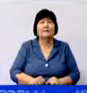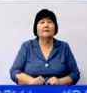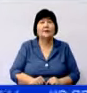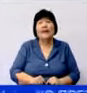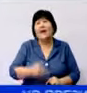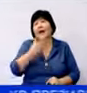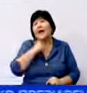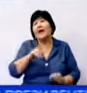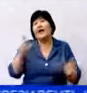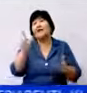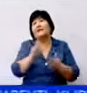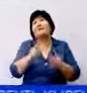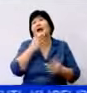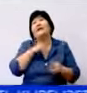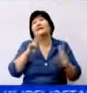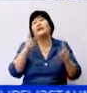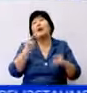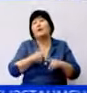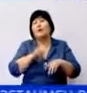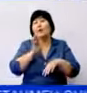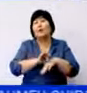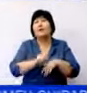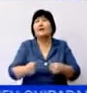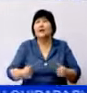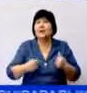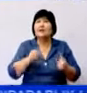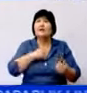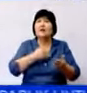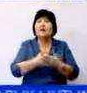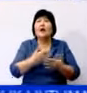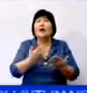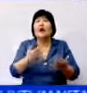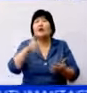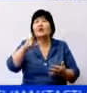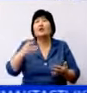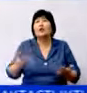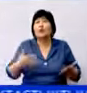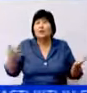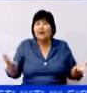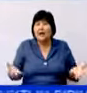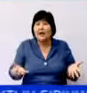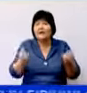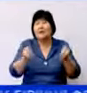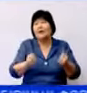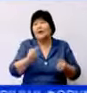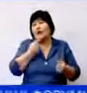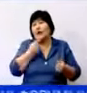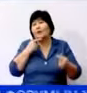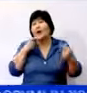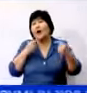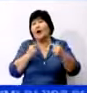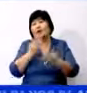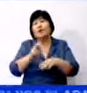Әсем ән әсерлі би. Бұл пандемия кезінде тынымсыз еңбек етіп қаншама адамның өмірін аман сақтап қалуда қауіпке қарсы тұра